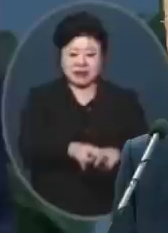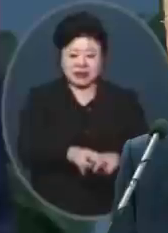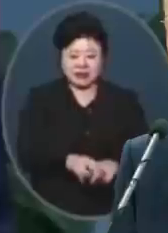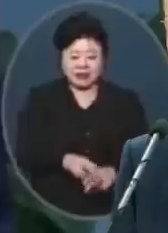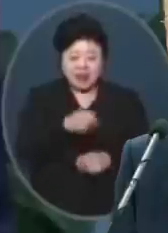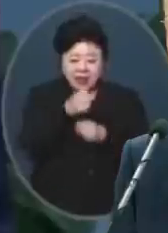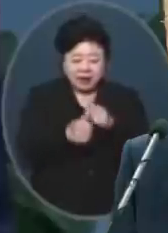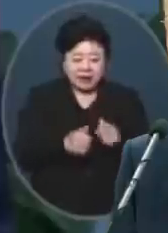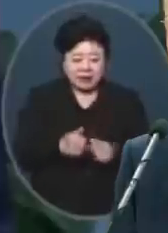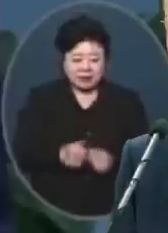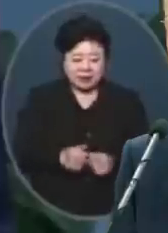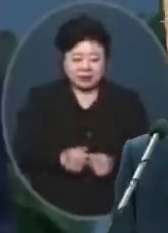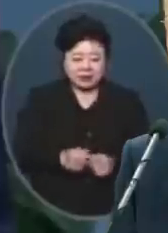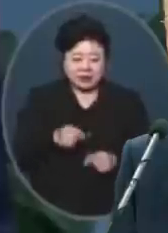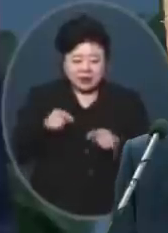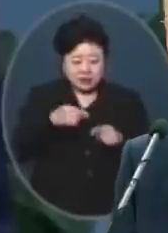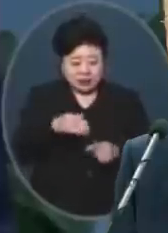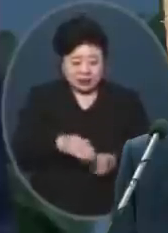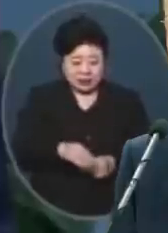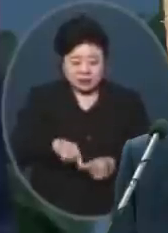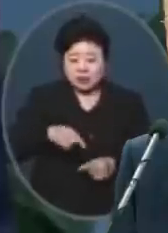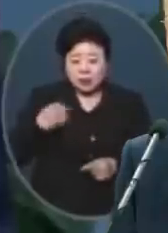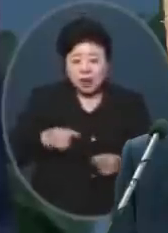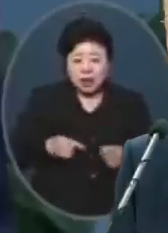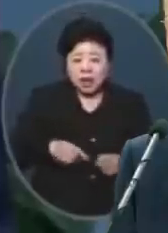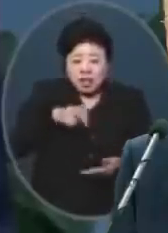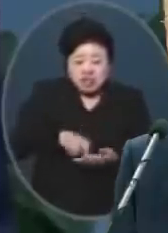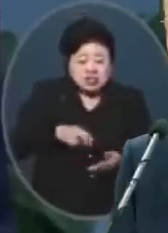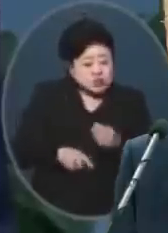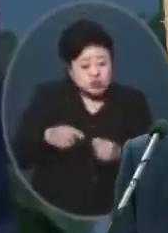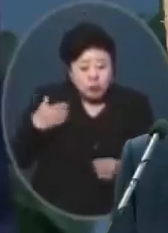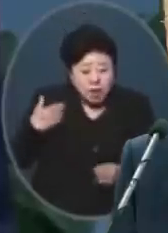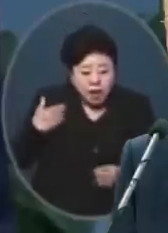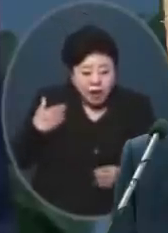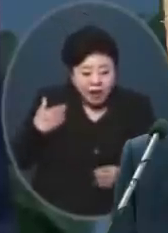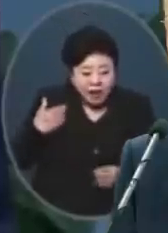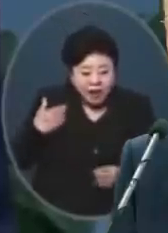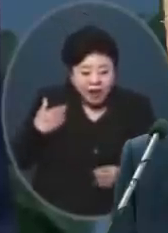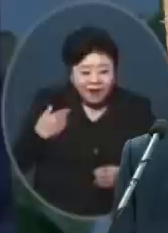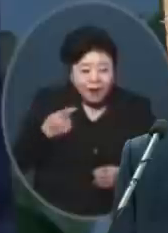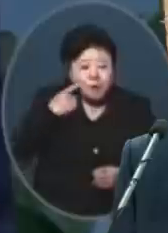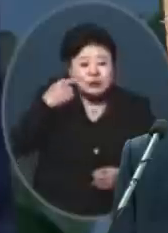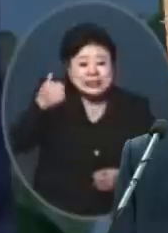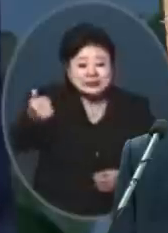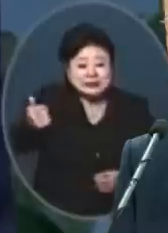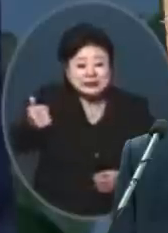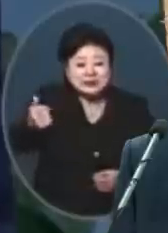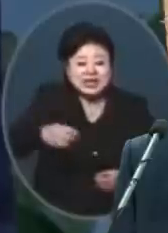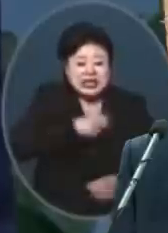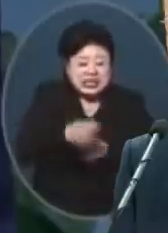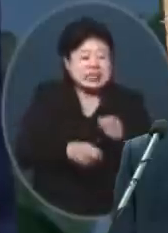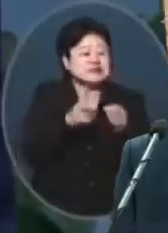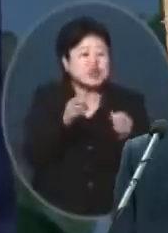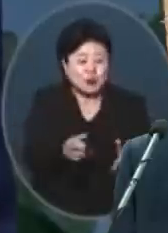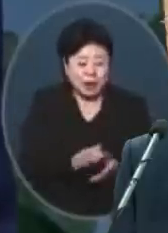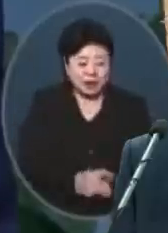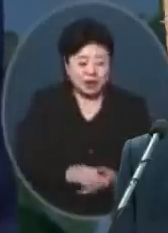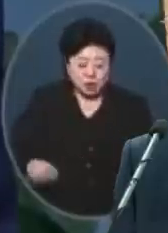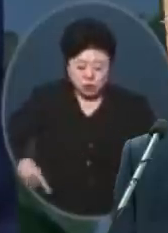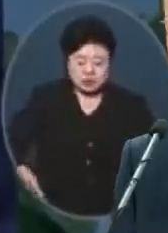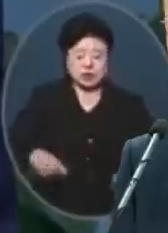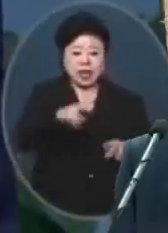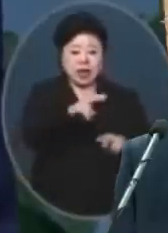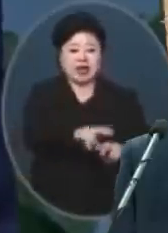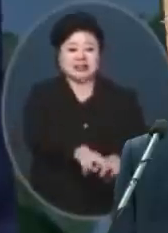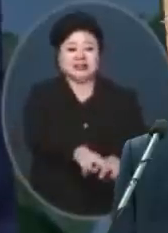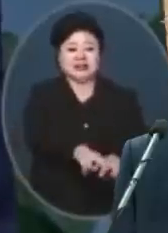뛰어라 자기도 왜 뛰는지 모르게 되었고 목사님은 20년 동안